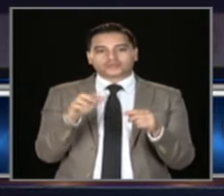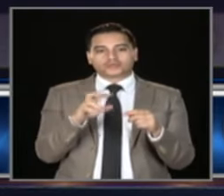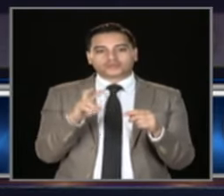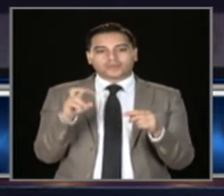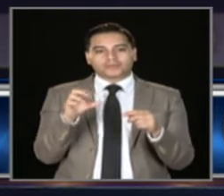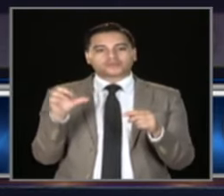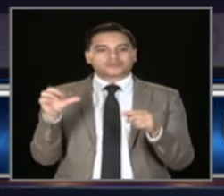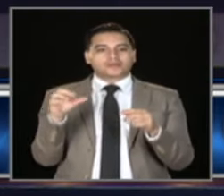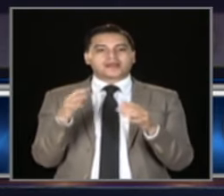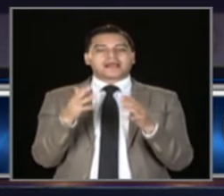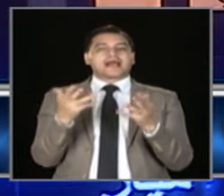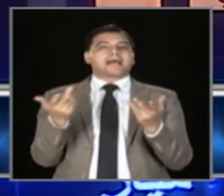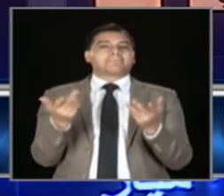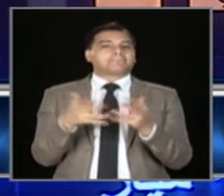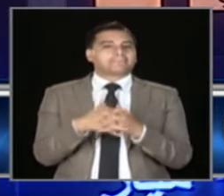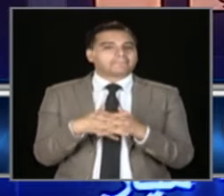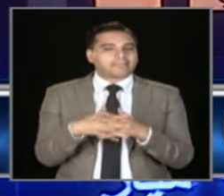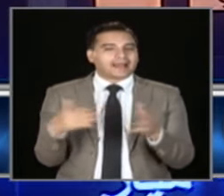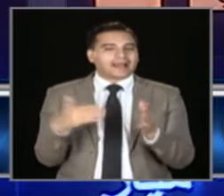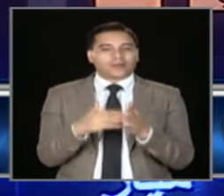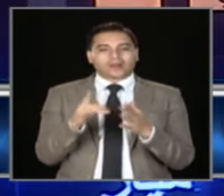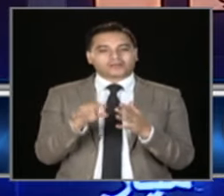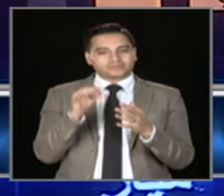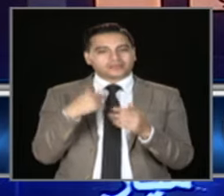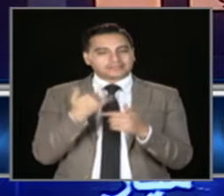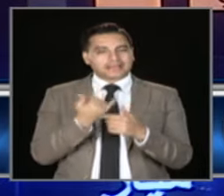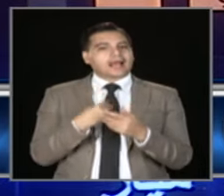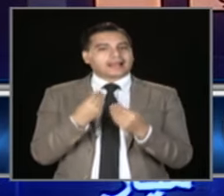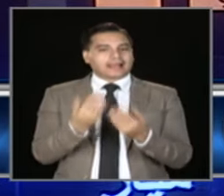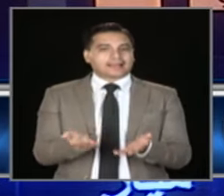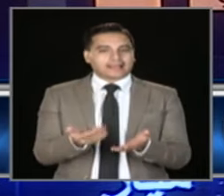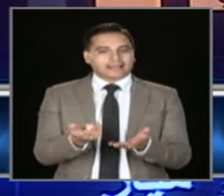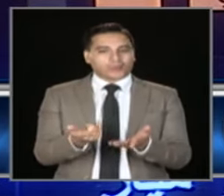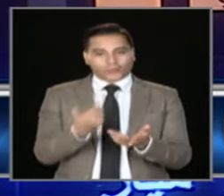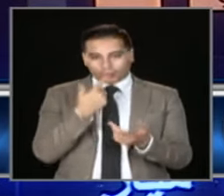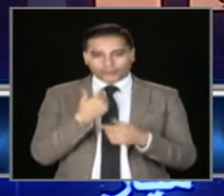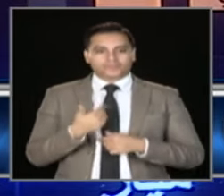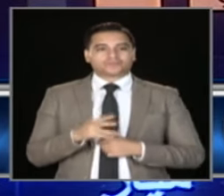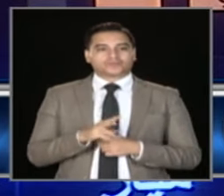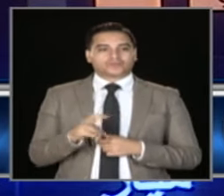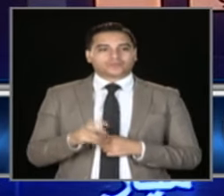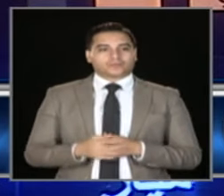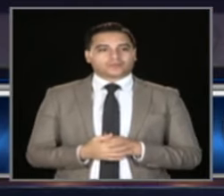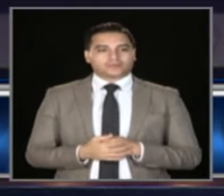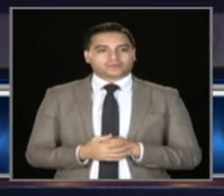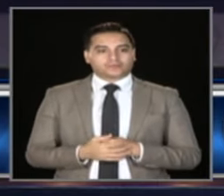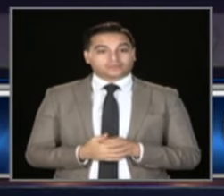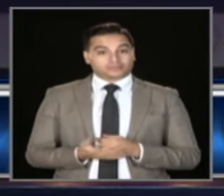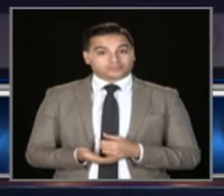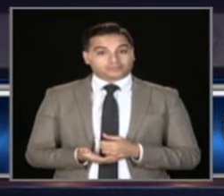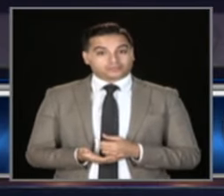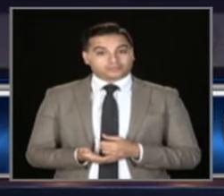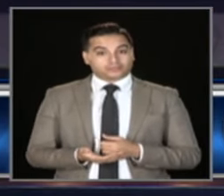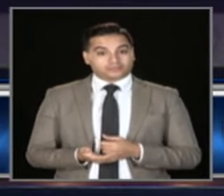600 700 800 900 سهلتها لك اهي اجابتك 700 يا نهار